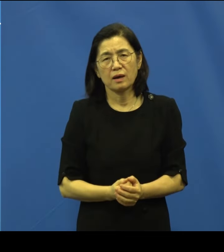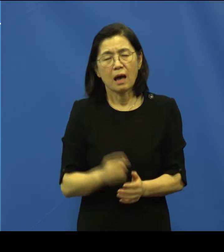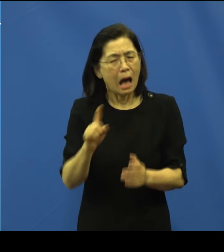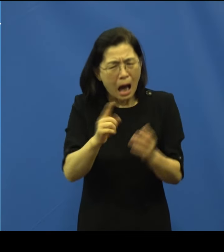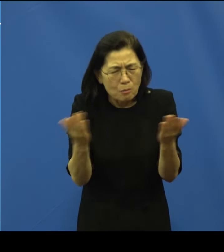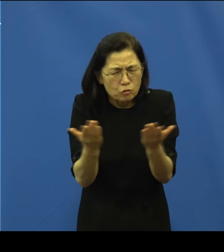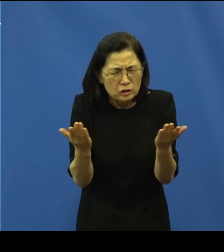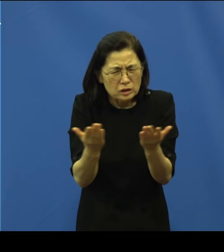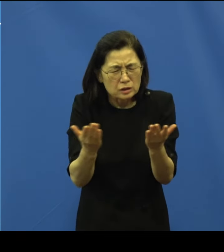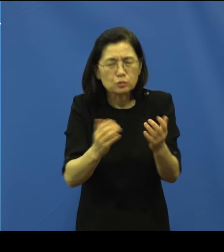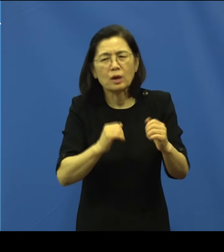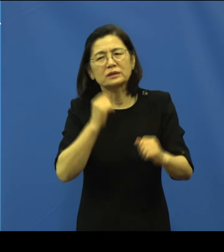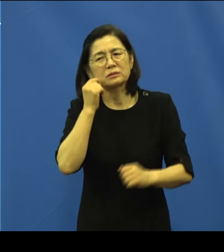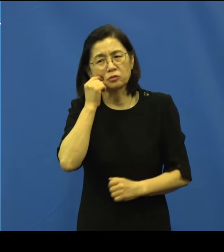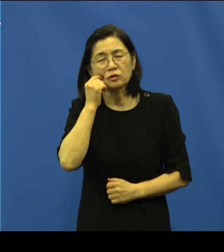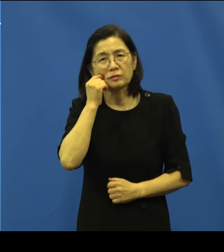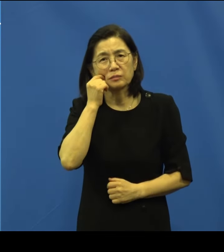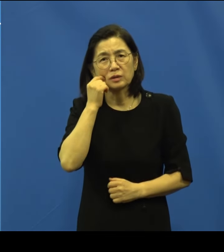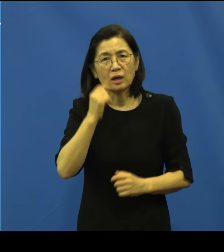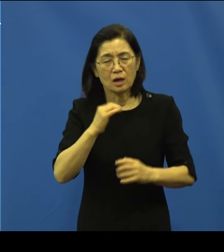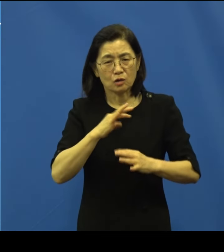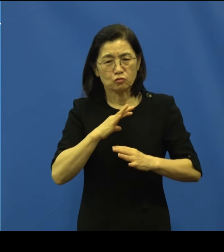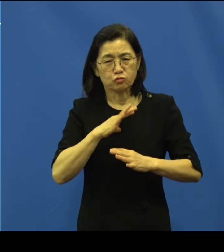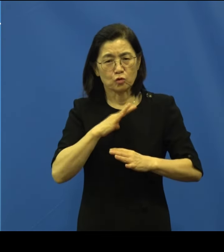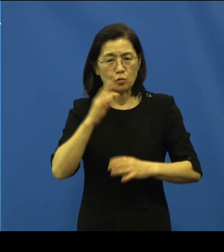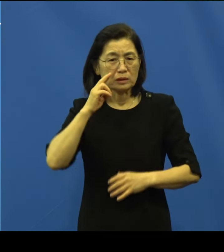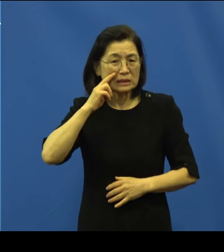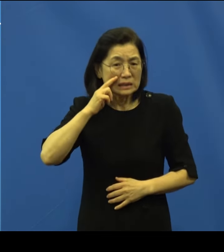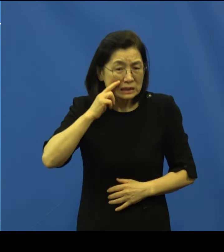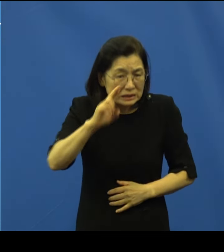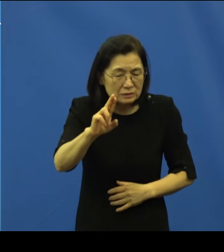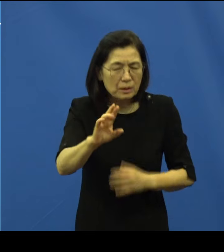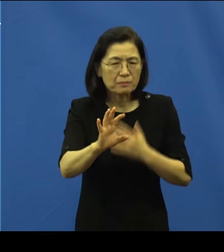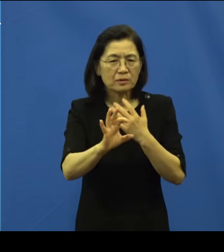그 두려움에 여러분 심하면요 미치는 거예요.